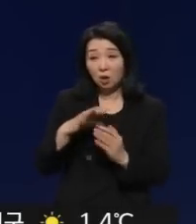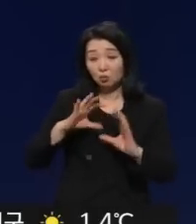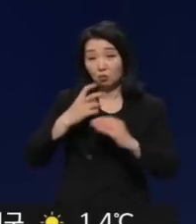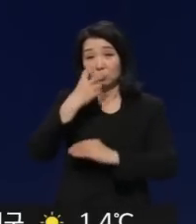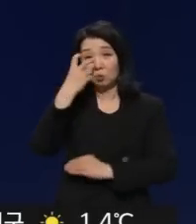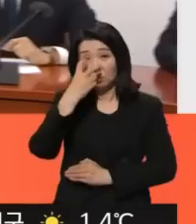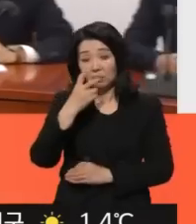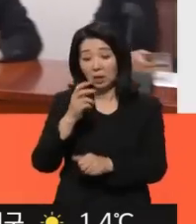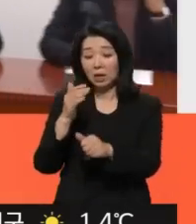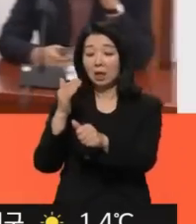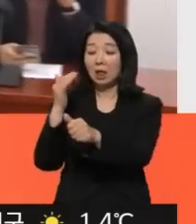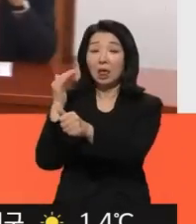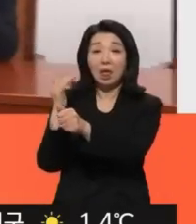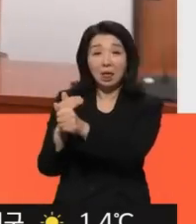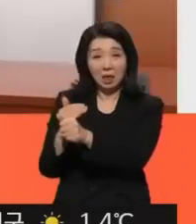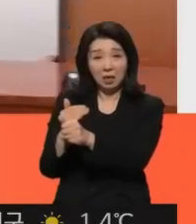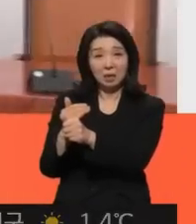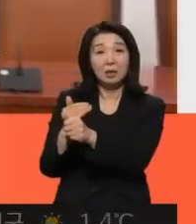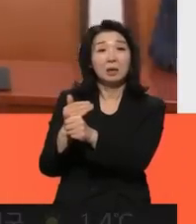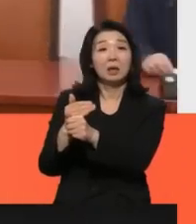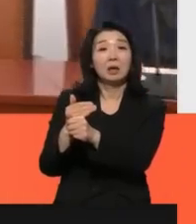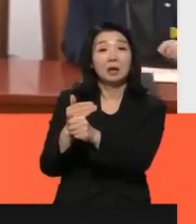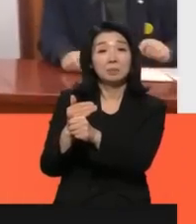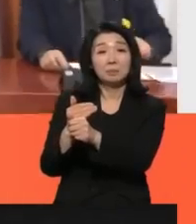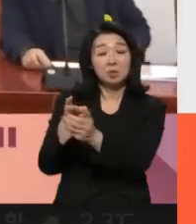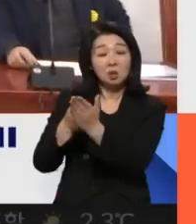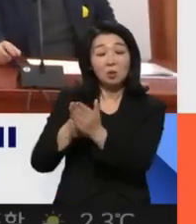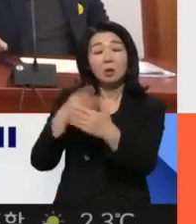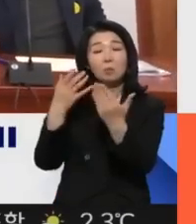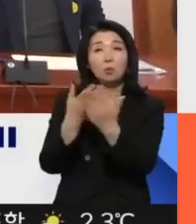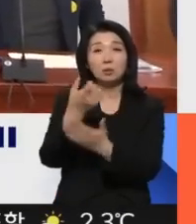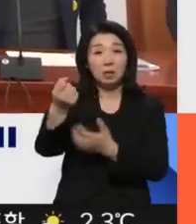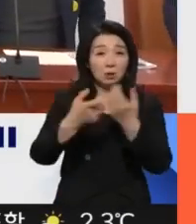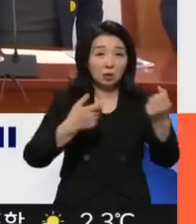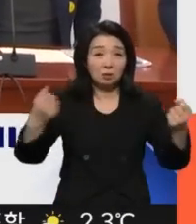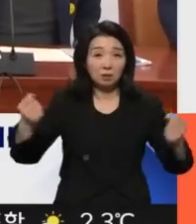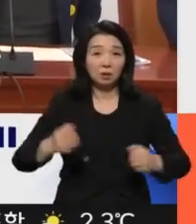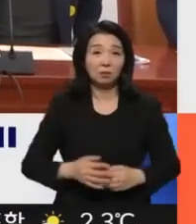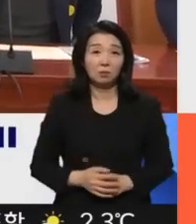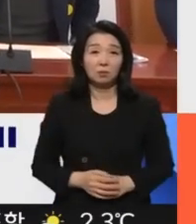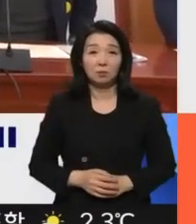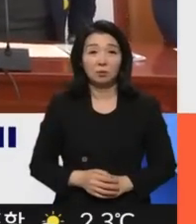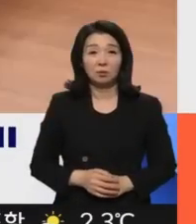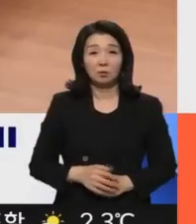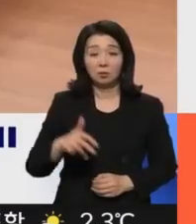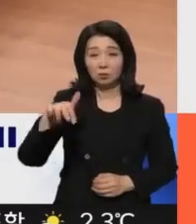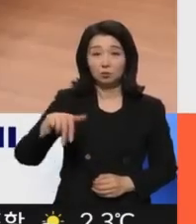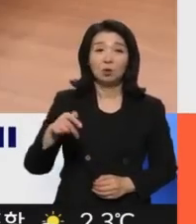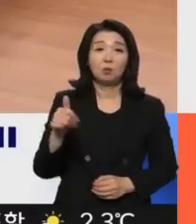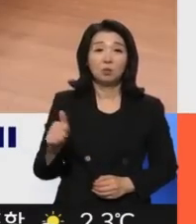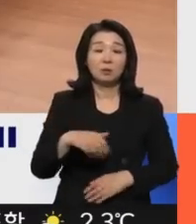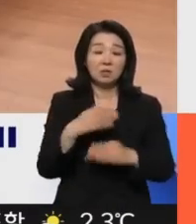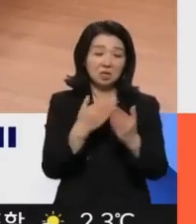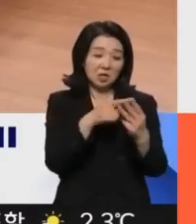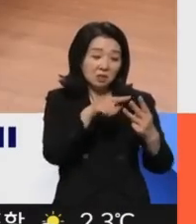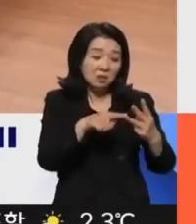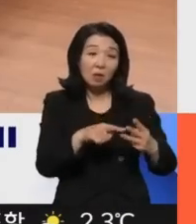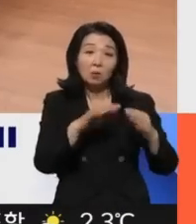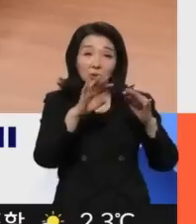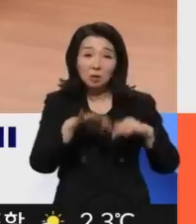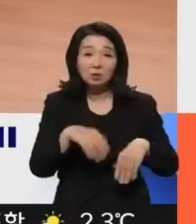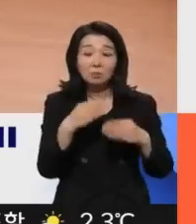그리고 이상민 장관 해임 건의안이 다 별개의 사안이라는 입장인데요. 국민의힘 주호영 원내대표가 이 사안들 싸잡아서